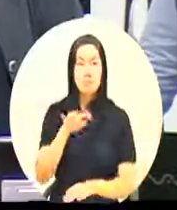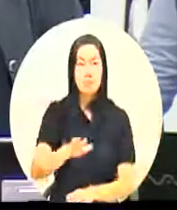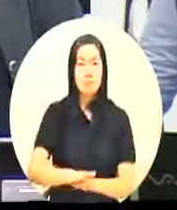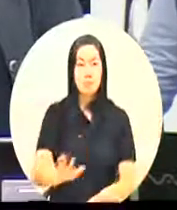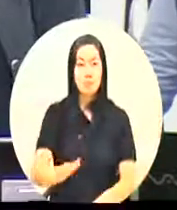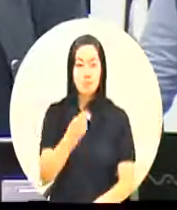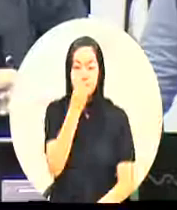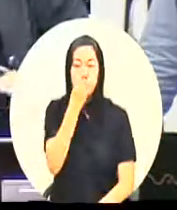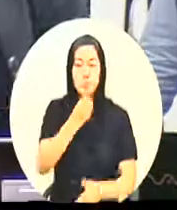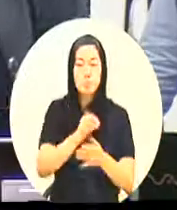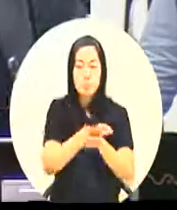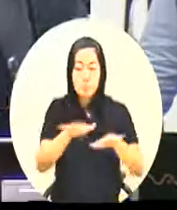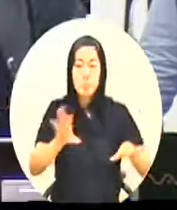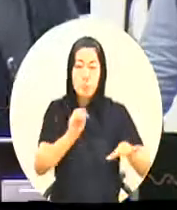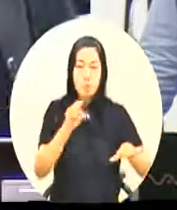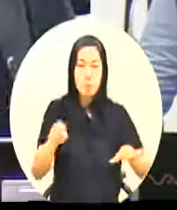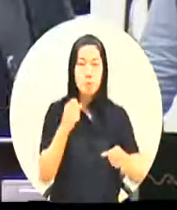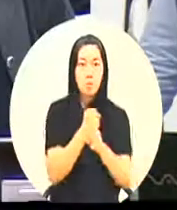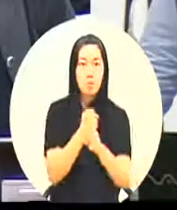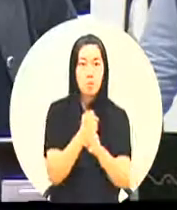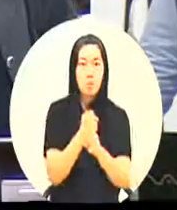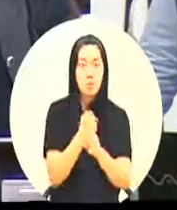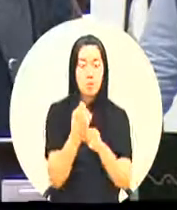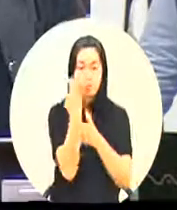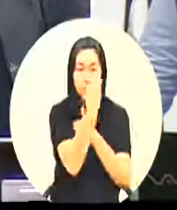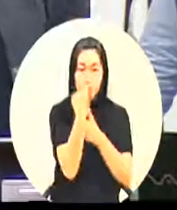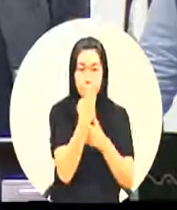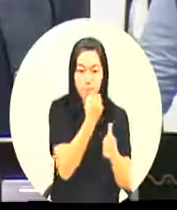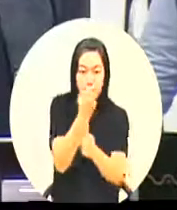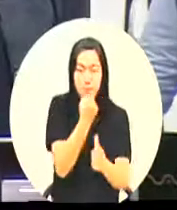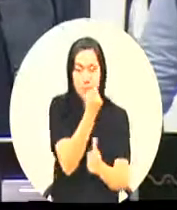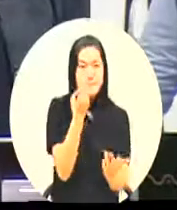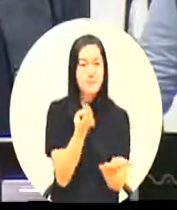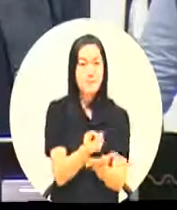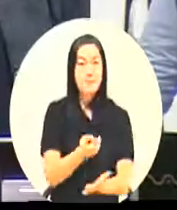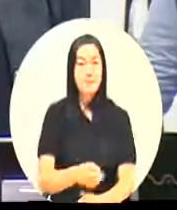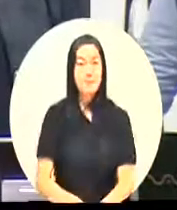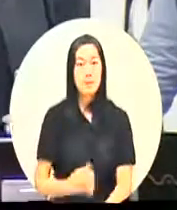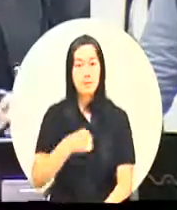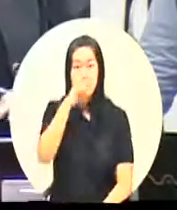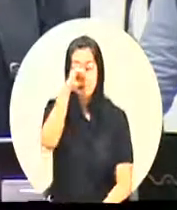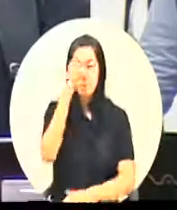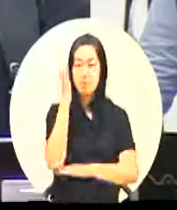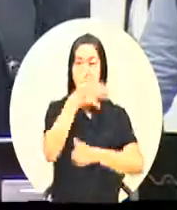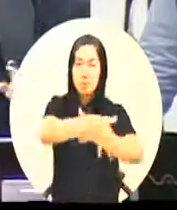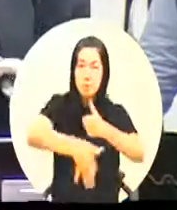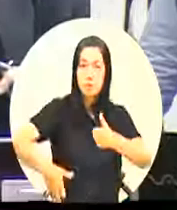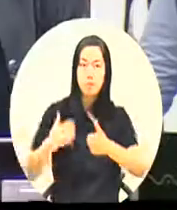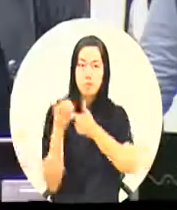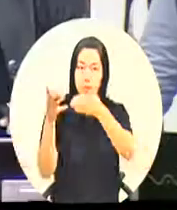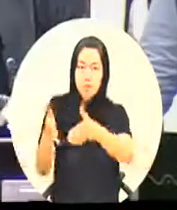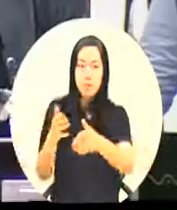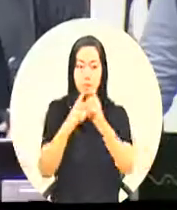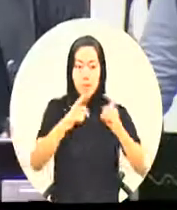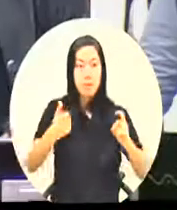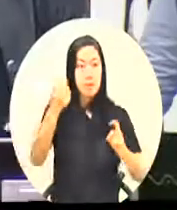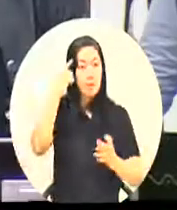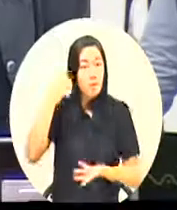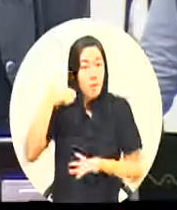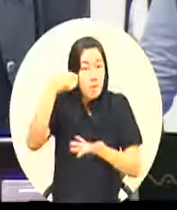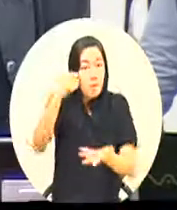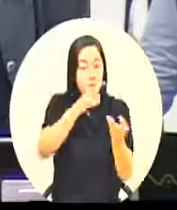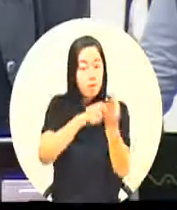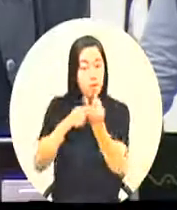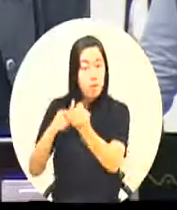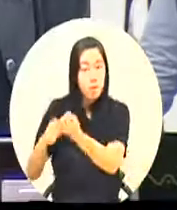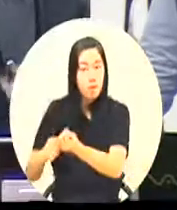食的安全做一个严格的把关。那我也希望我们的相关局处对郭议员今天提出来的